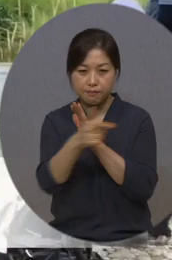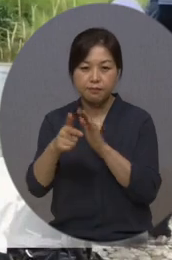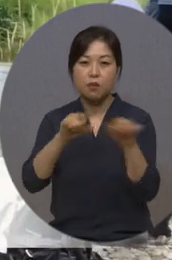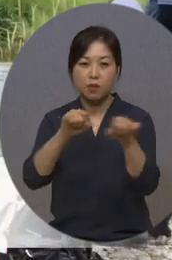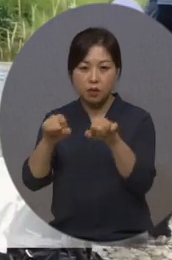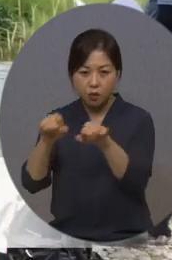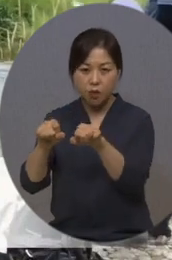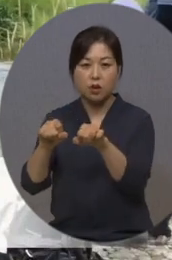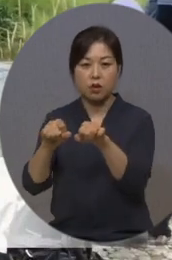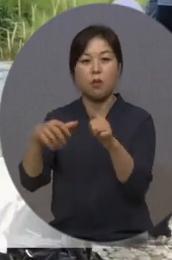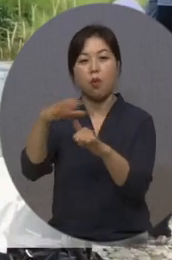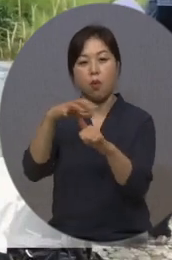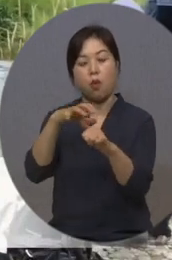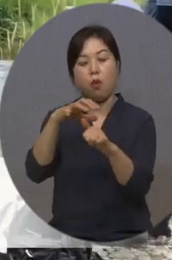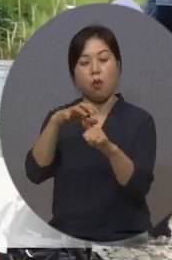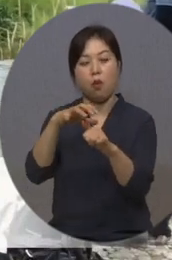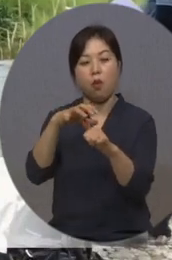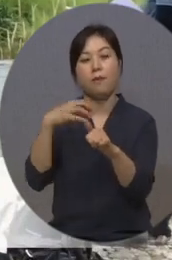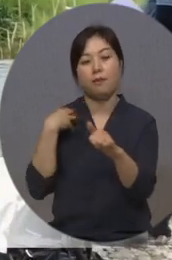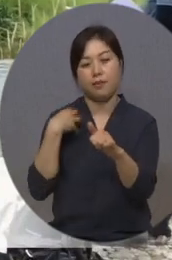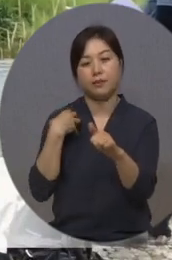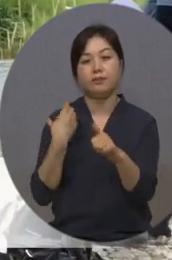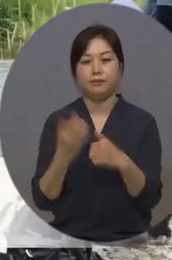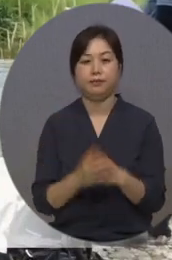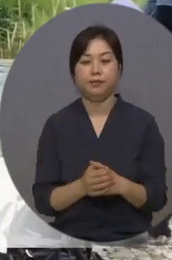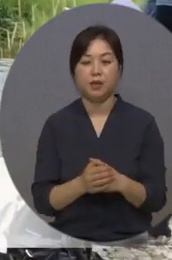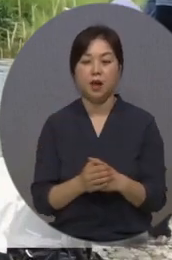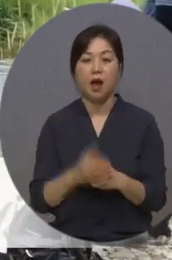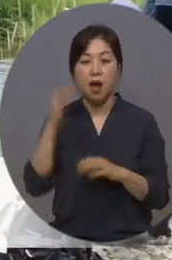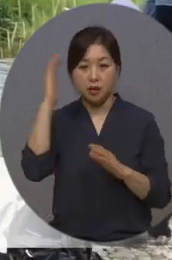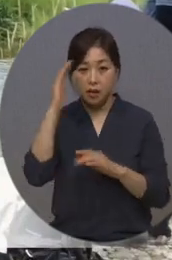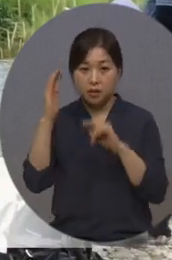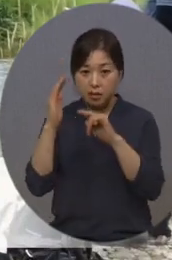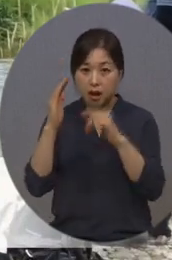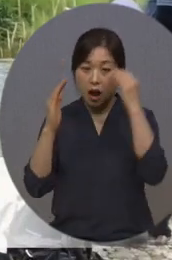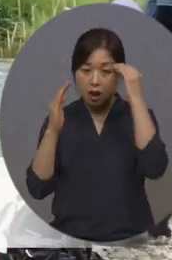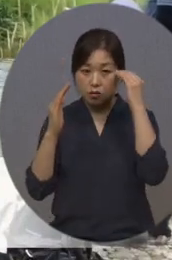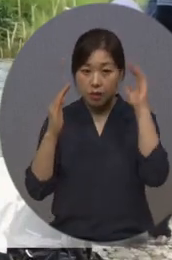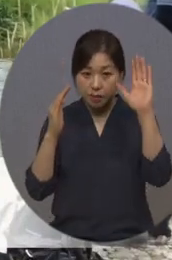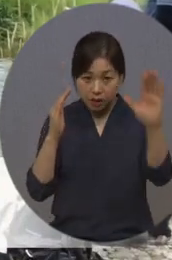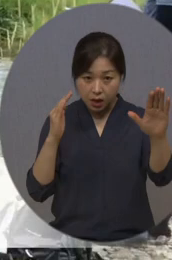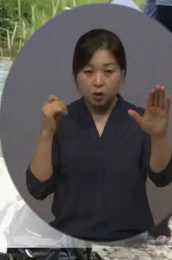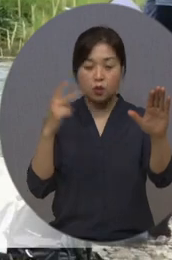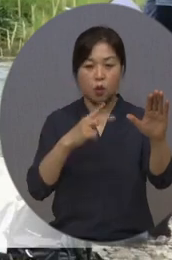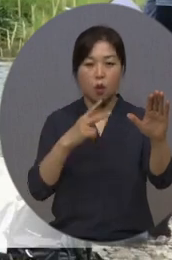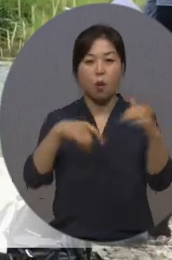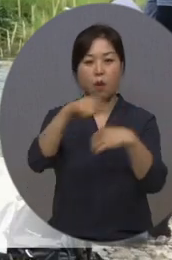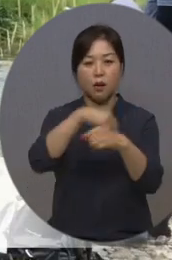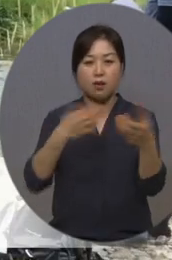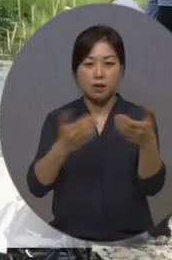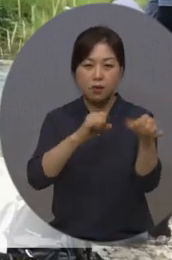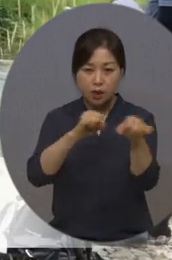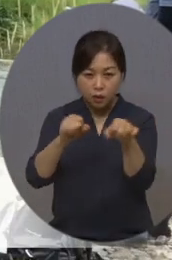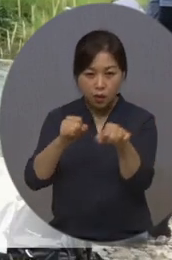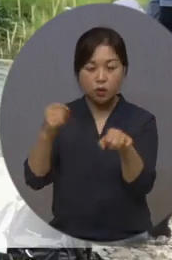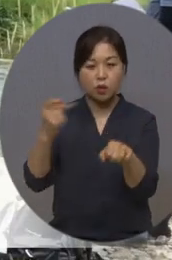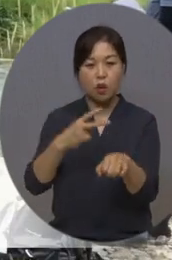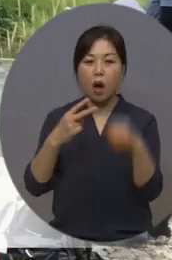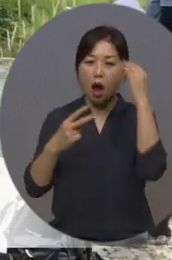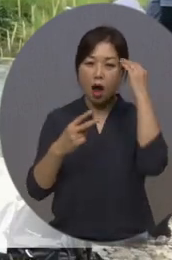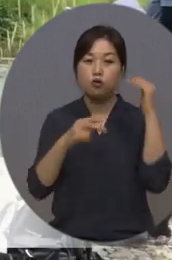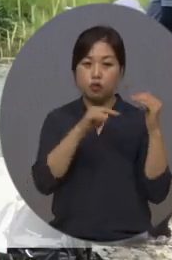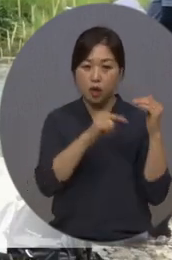생태계를 보호하는 일을 하는 거죠. 우리 학생들이 결국은 한국의 미래 그리고 환경 일꾼들이고 또